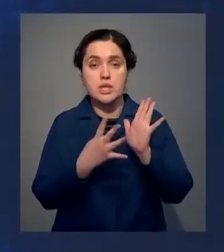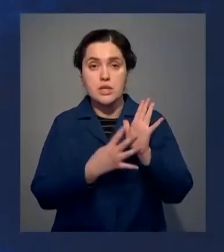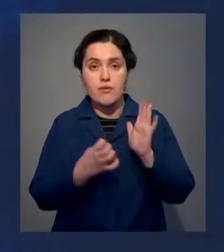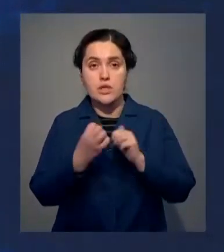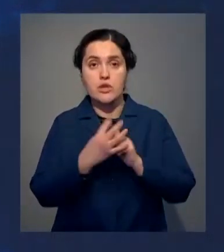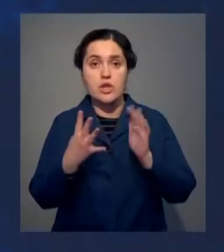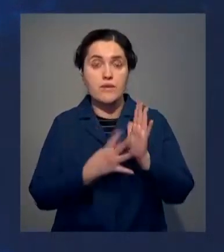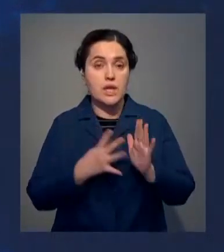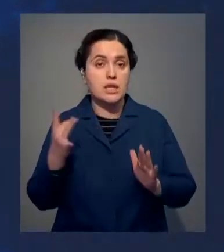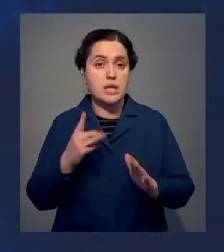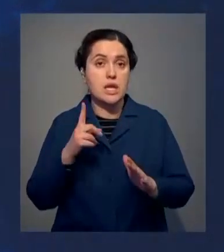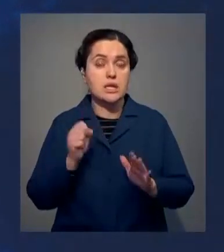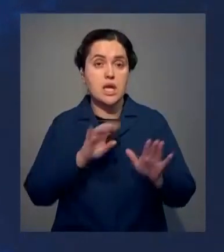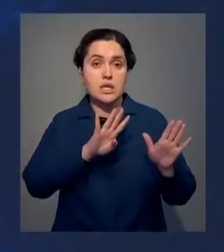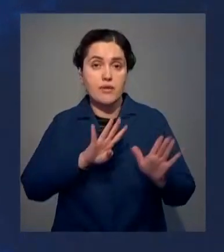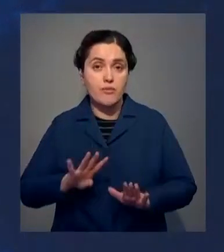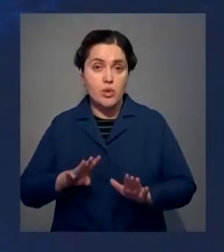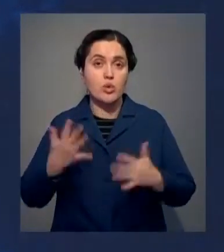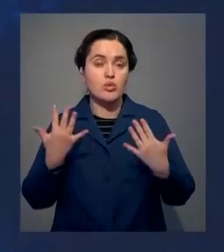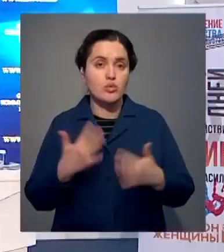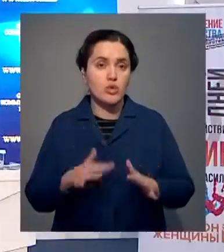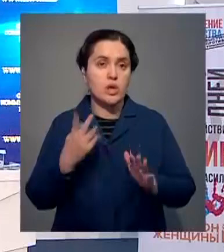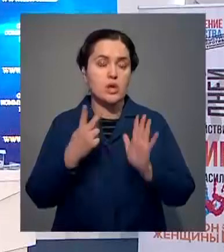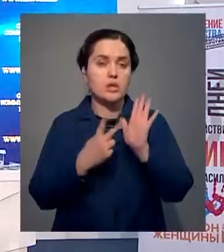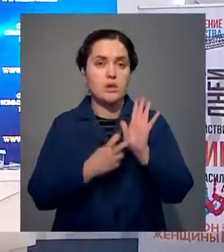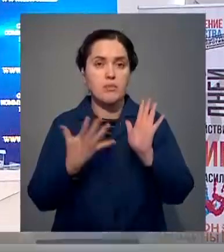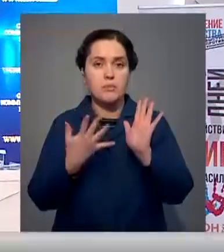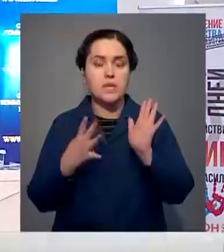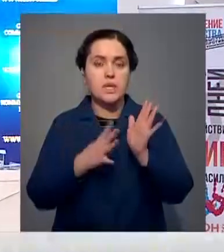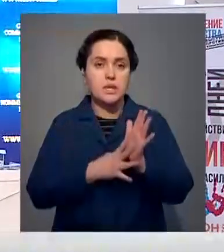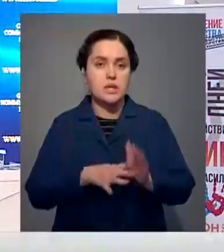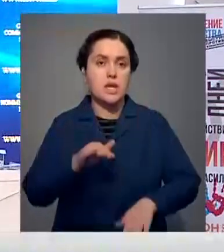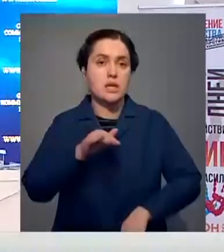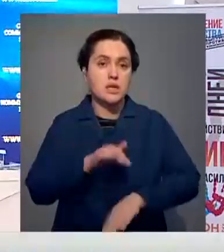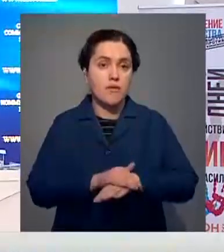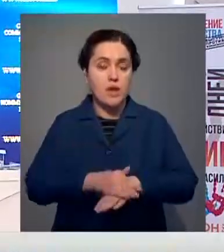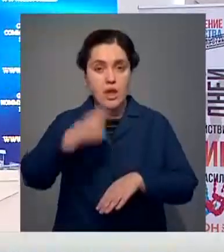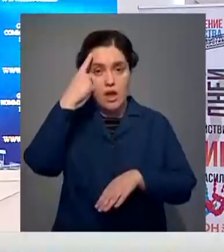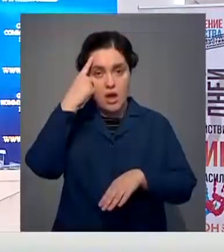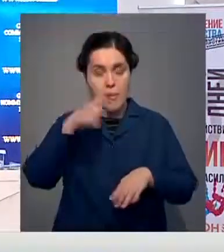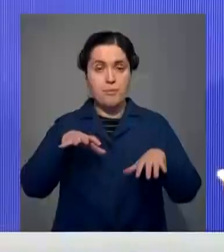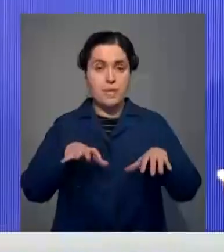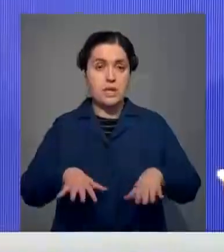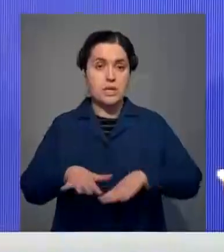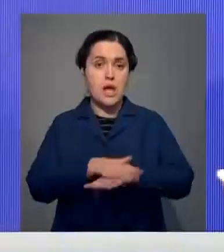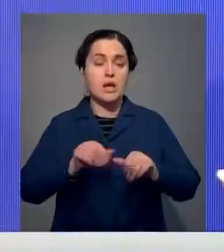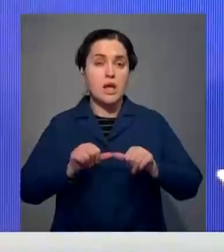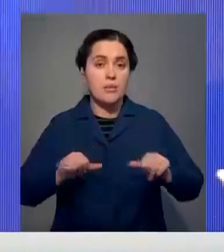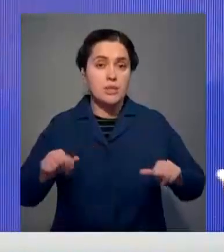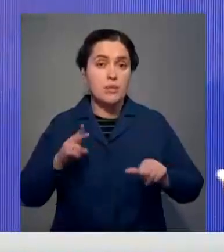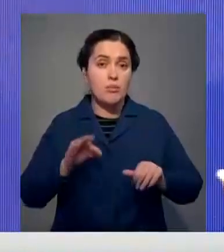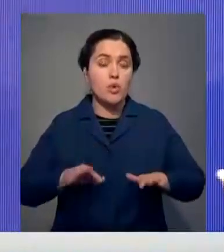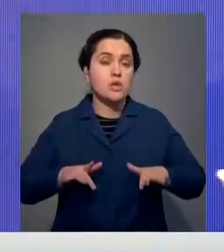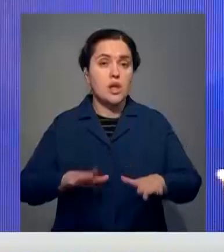году 919, а за 9 месяцев этого года уже 759 фактов. Об этом сообщила